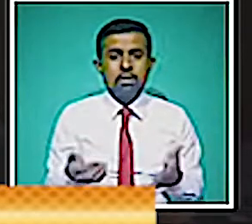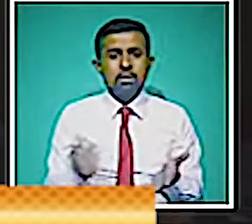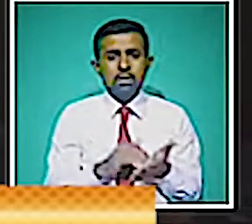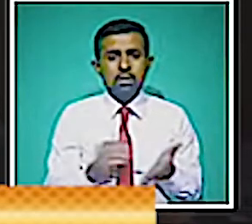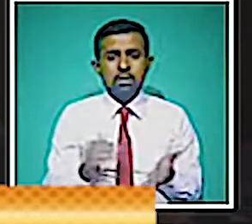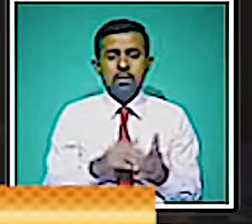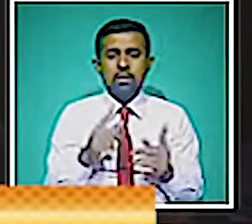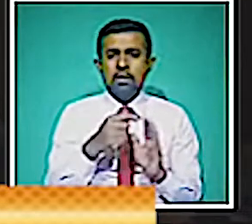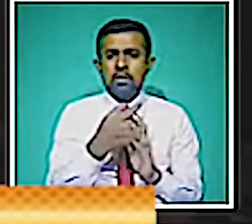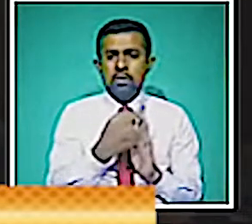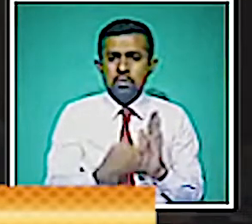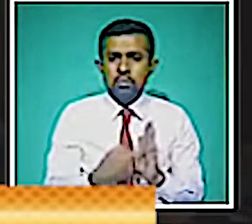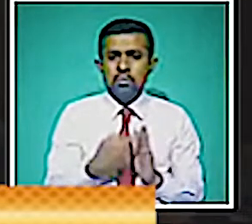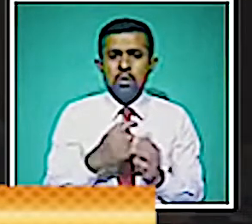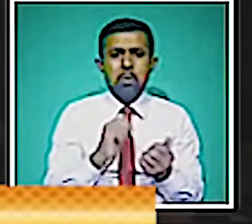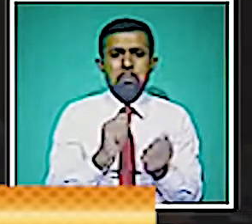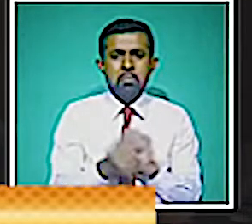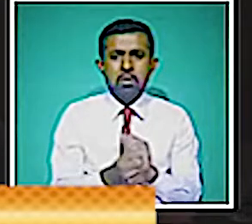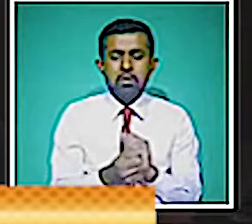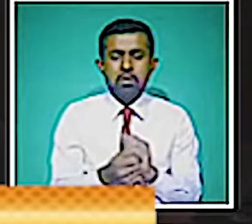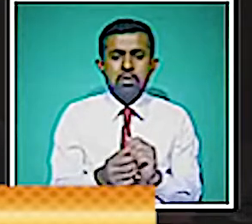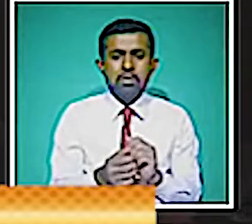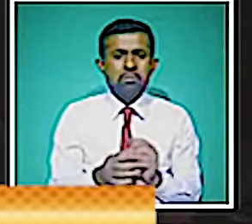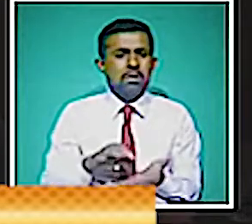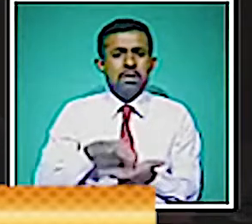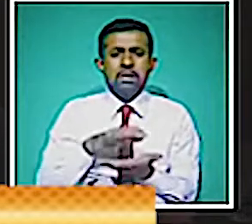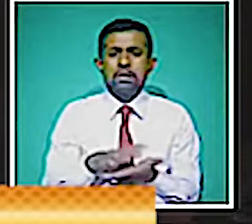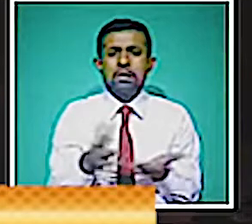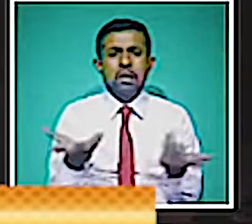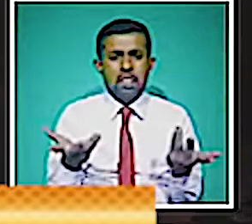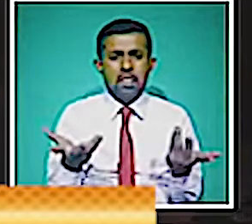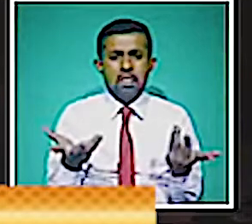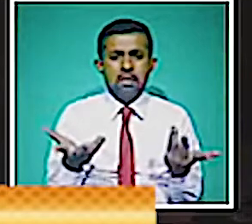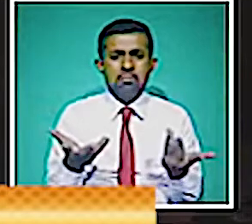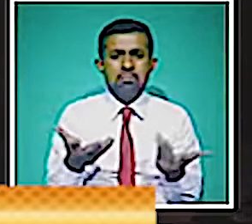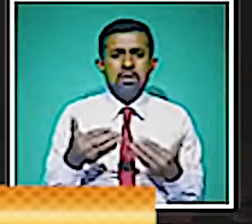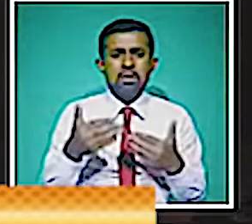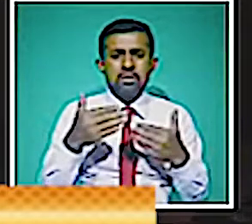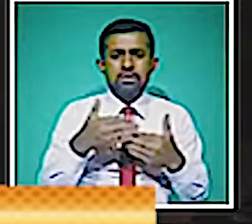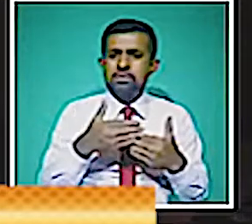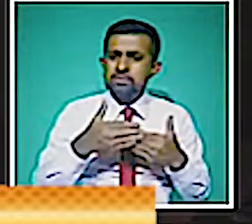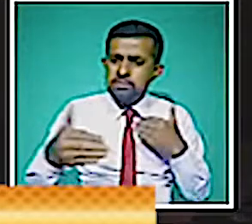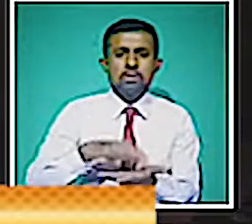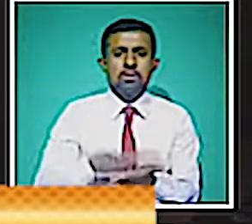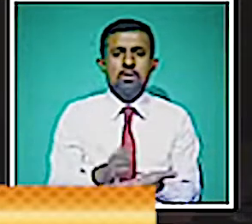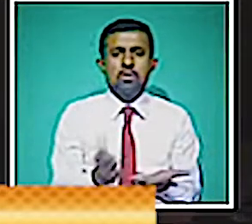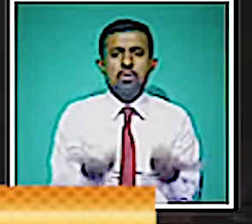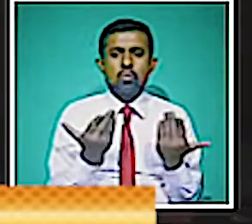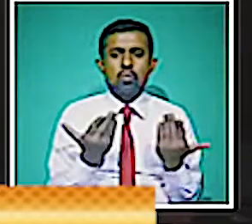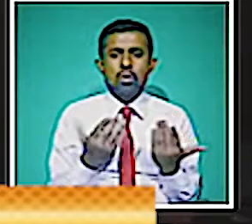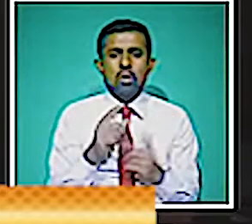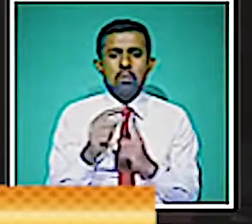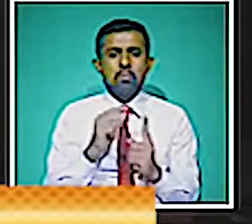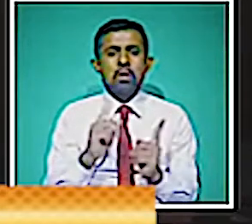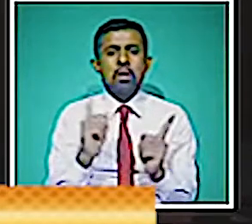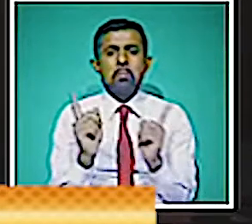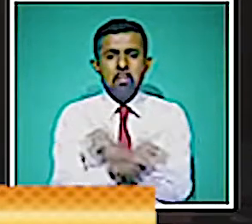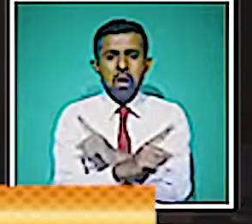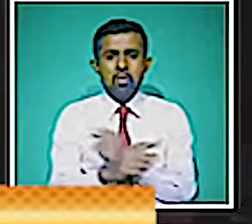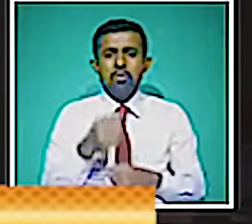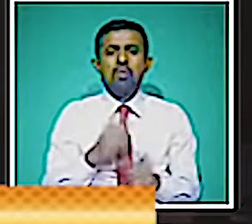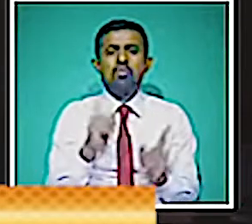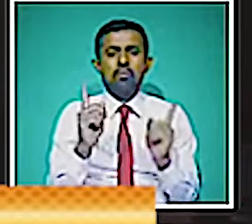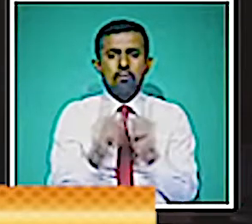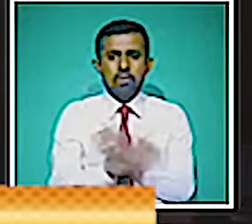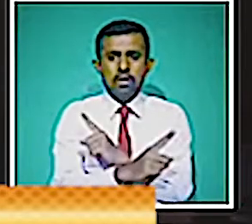ஒரு நிலையானதாக இருக்குமா? இது அடுத்த அரசாங்கம் வருகிற முறை ஒரு தேர்தல் நடந்து இந்த பாராளுமன்றம் மாறுகிற பொழுது இன்னொரு அரசாங்கம் இதனை மாற்றி விடுகிற